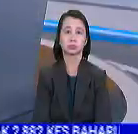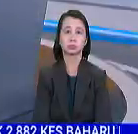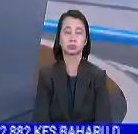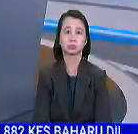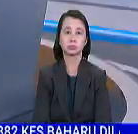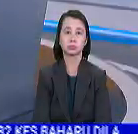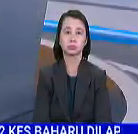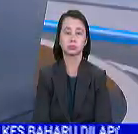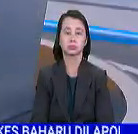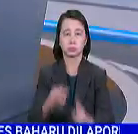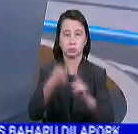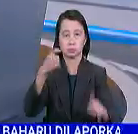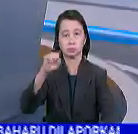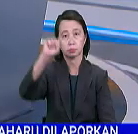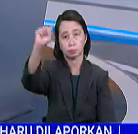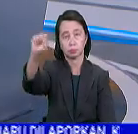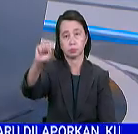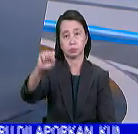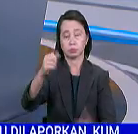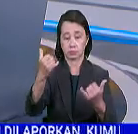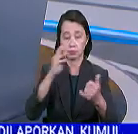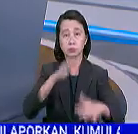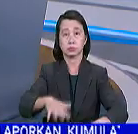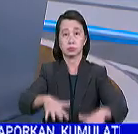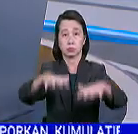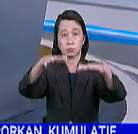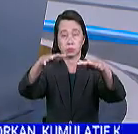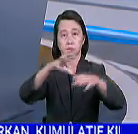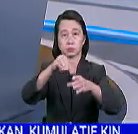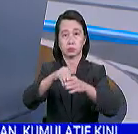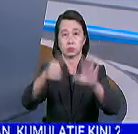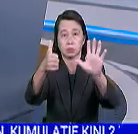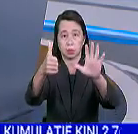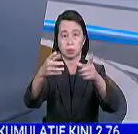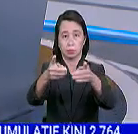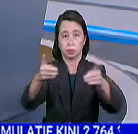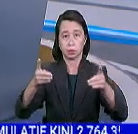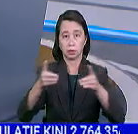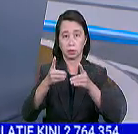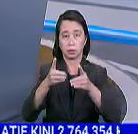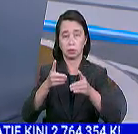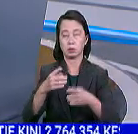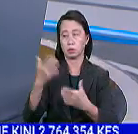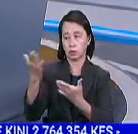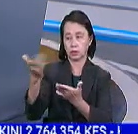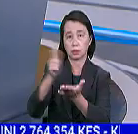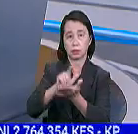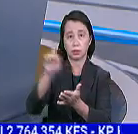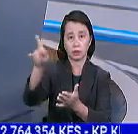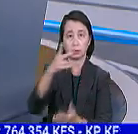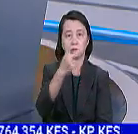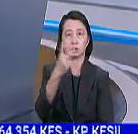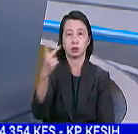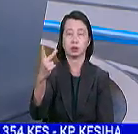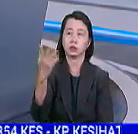perkembangan semasa dari cabangh situasi semasa banjir melibatkan enam daerah ini cia.is ada laporannya jika